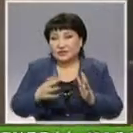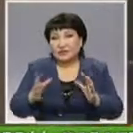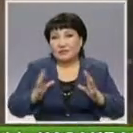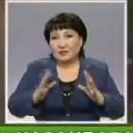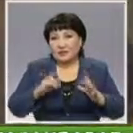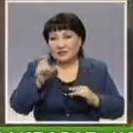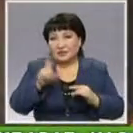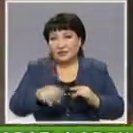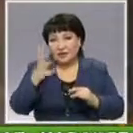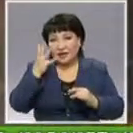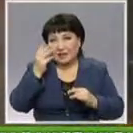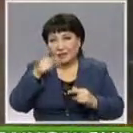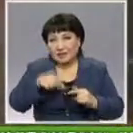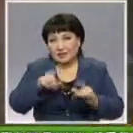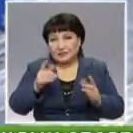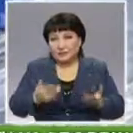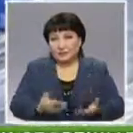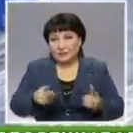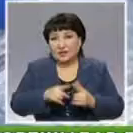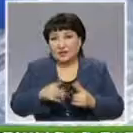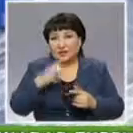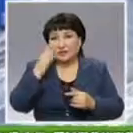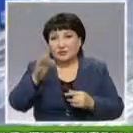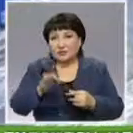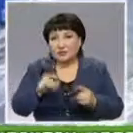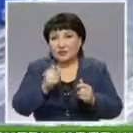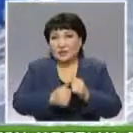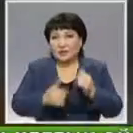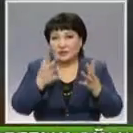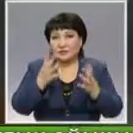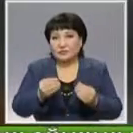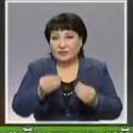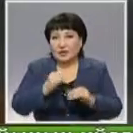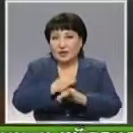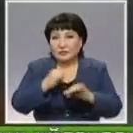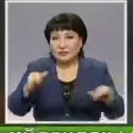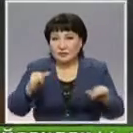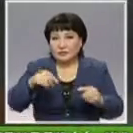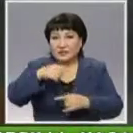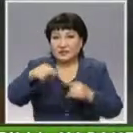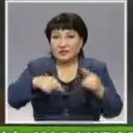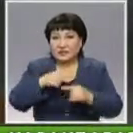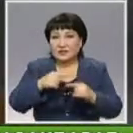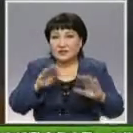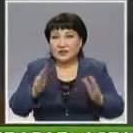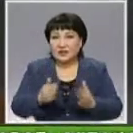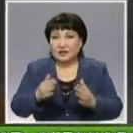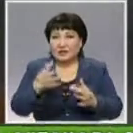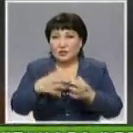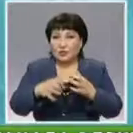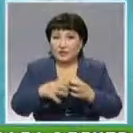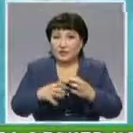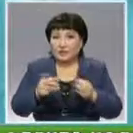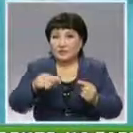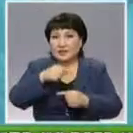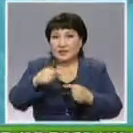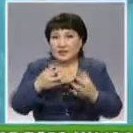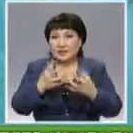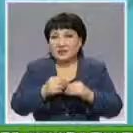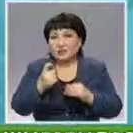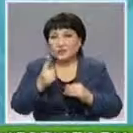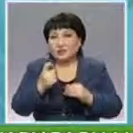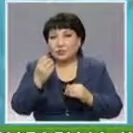Кәсіпкерлікте алматылықтардың белсенділігі ауыз толтырып айтарлықтай күн санап артып келеді. Шаһардағы шағын және орта бизнес нысандарының саны 114